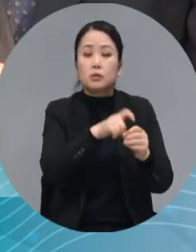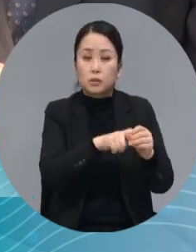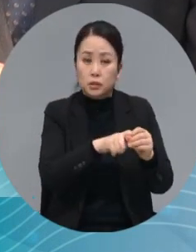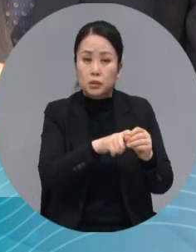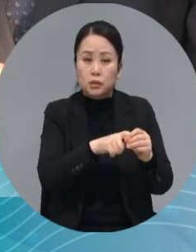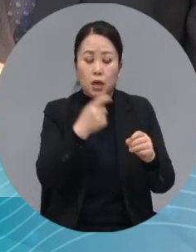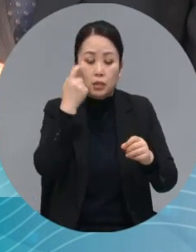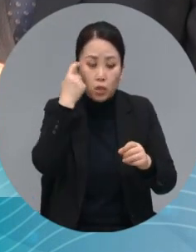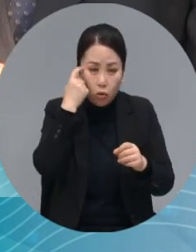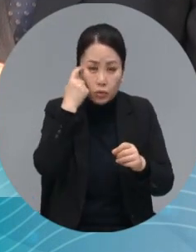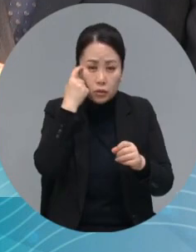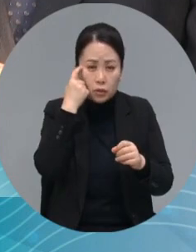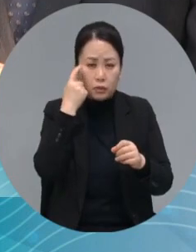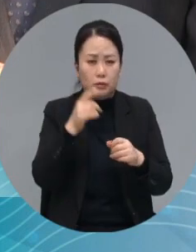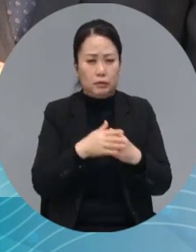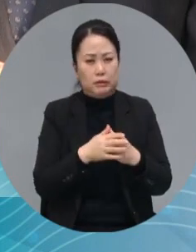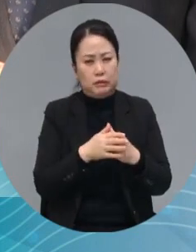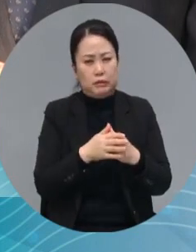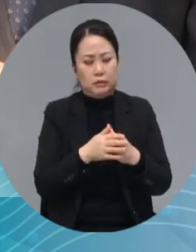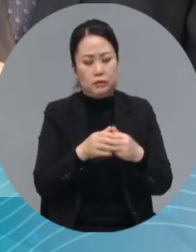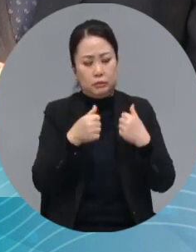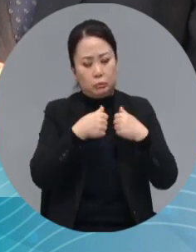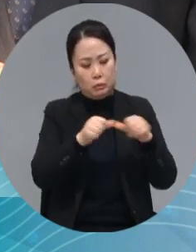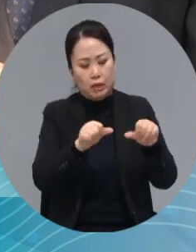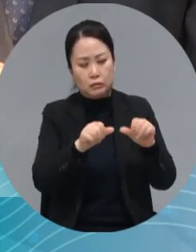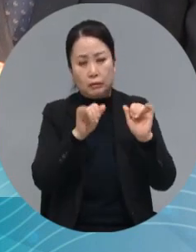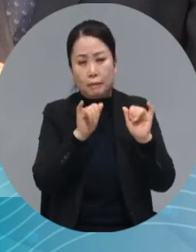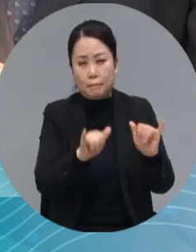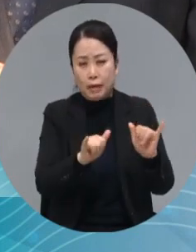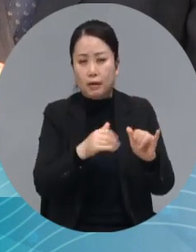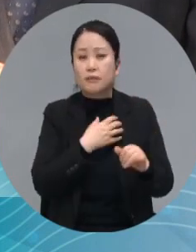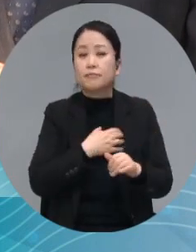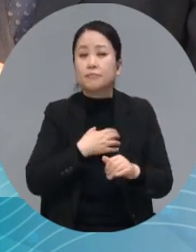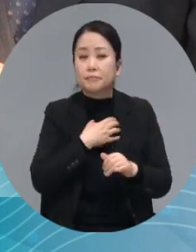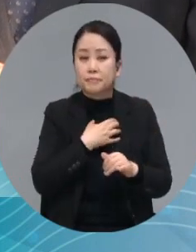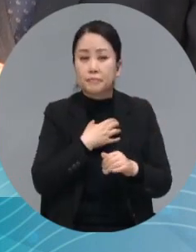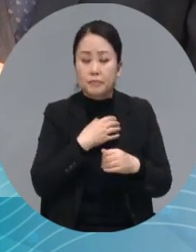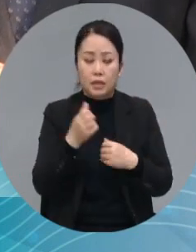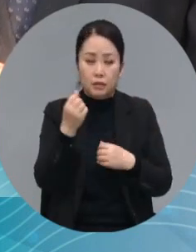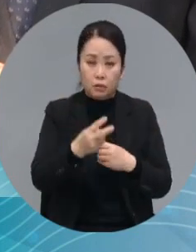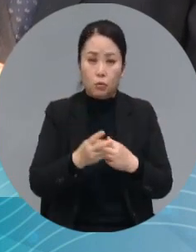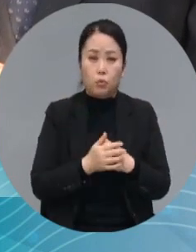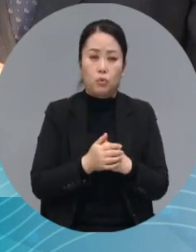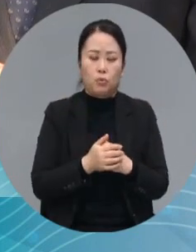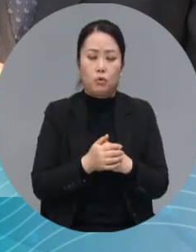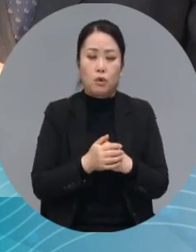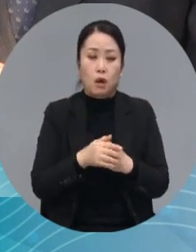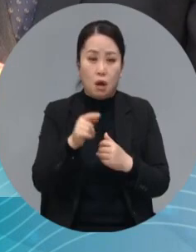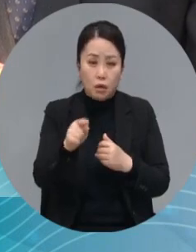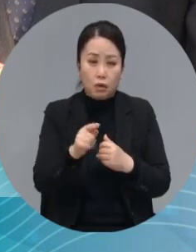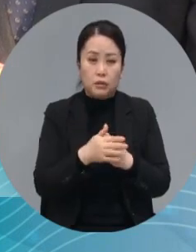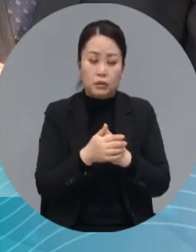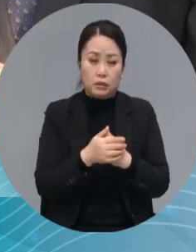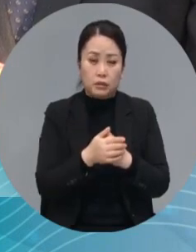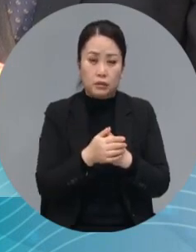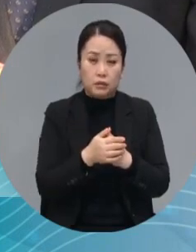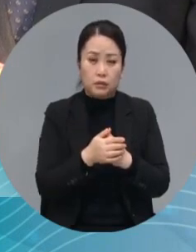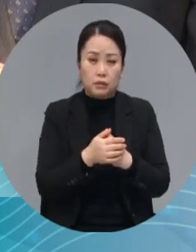또 정신 이런 것들이 훼손될 우려가 있고요. 이것이 과연